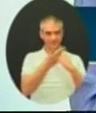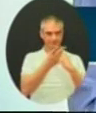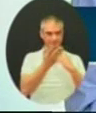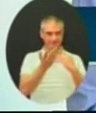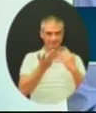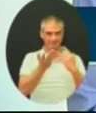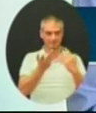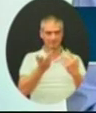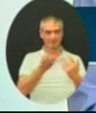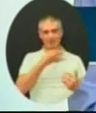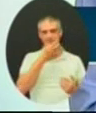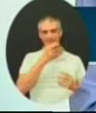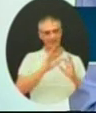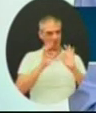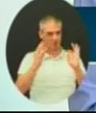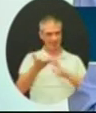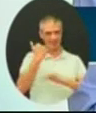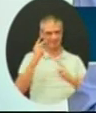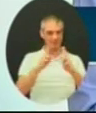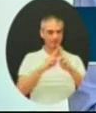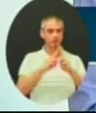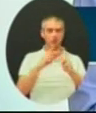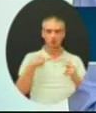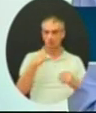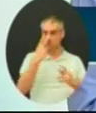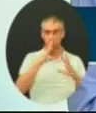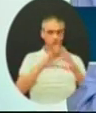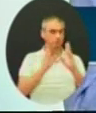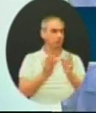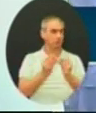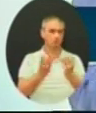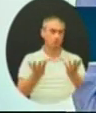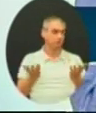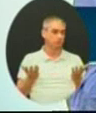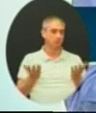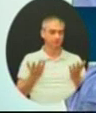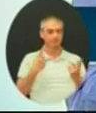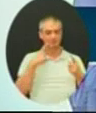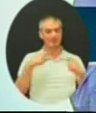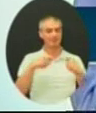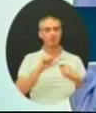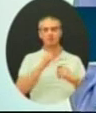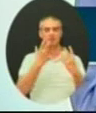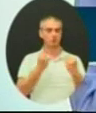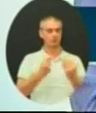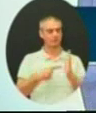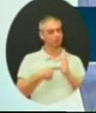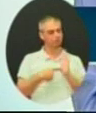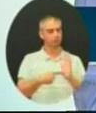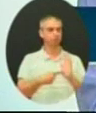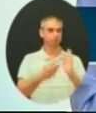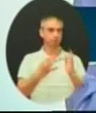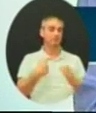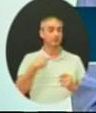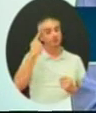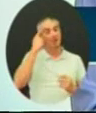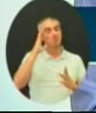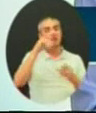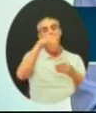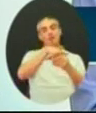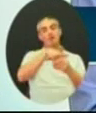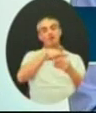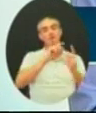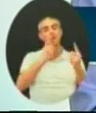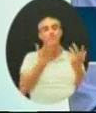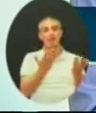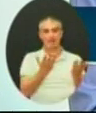נקרא לזה בהצהרות המוקדמות, אני חושב שאנחנו רואים סך הכל דיפלומטיה במיטבי הצגה, ואנחנו צריכים לנחש מה קרה שם מאחורי